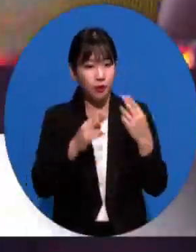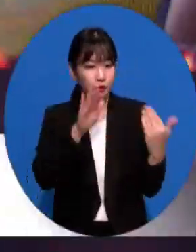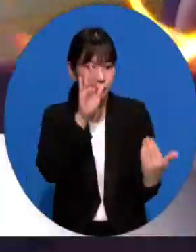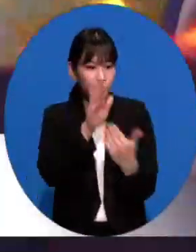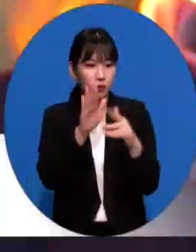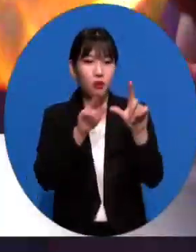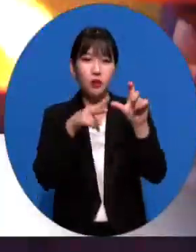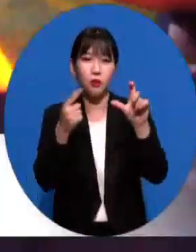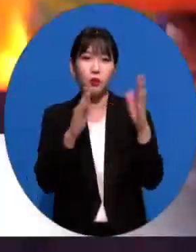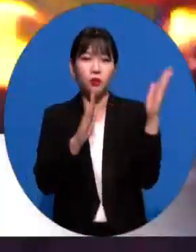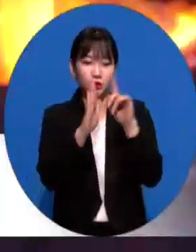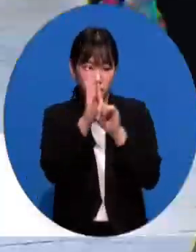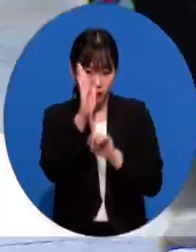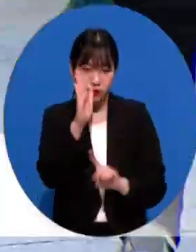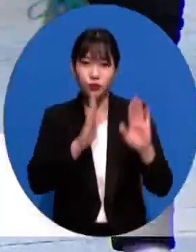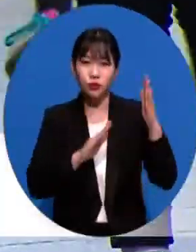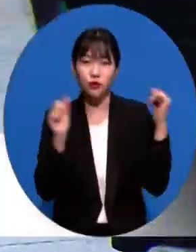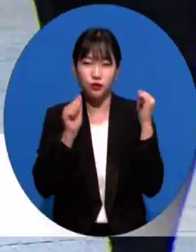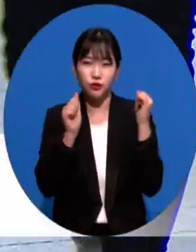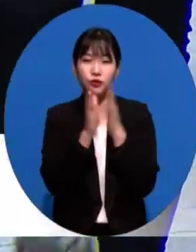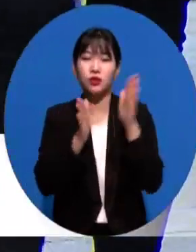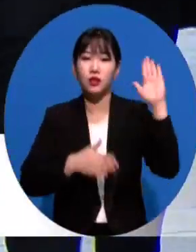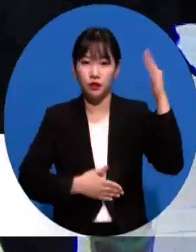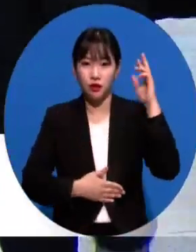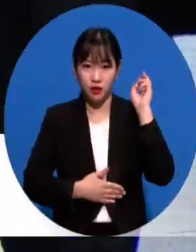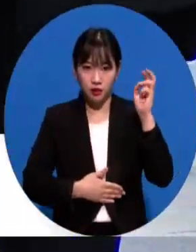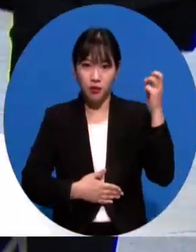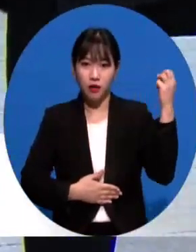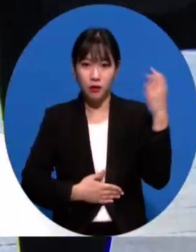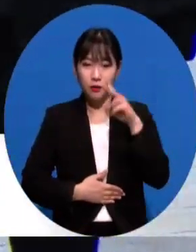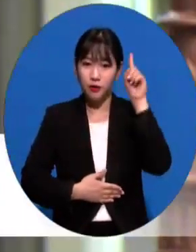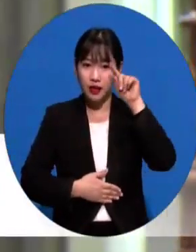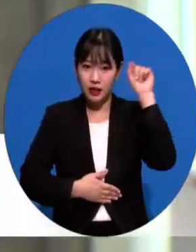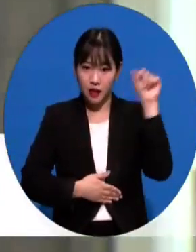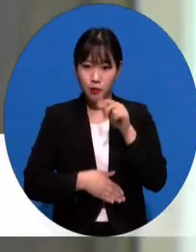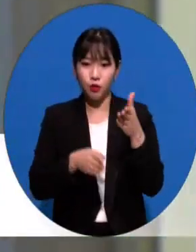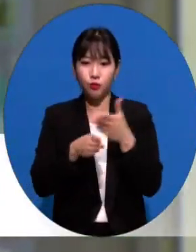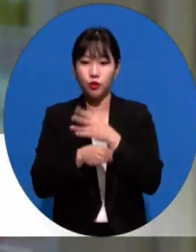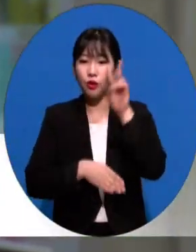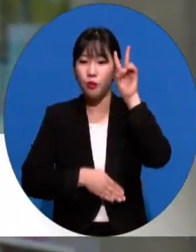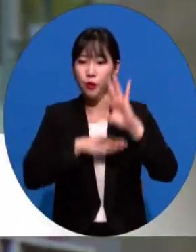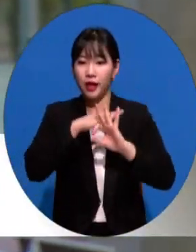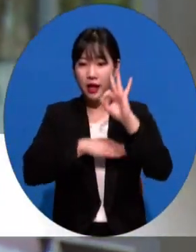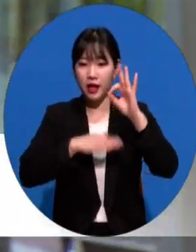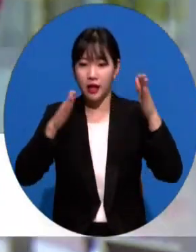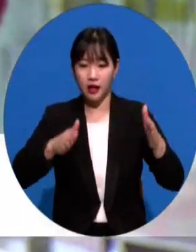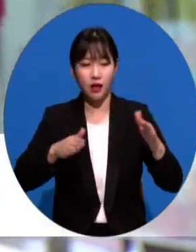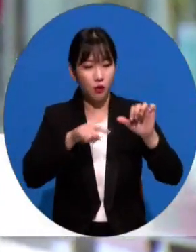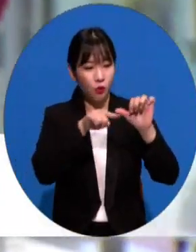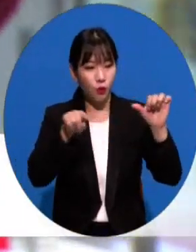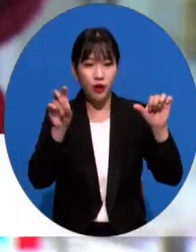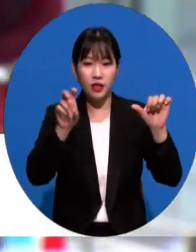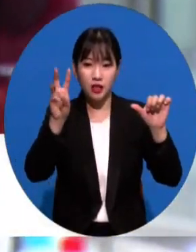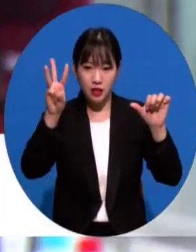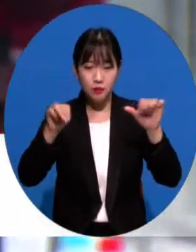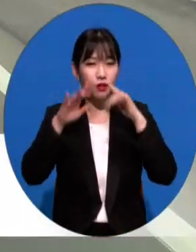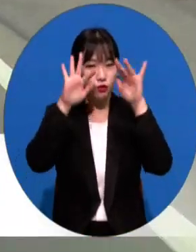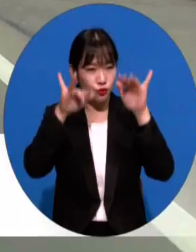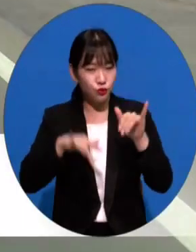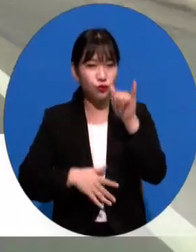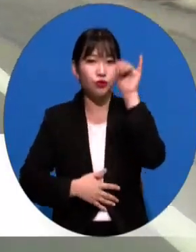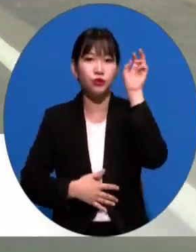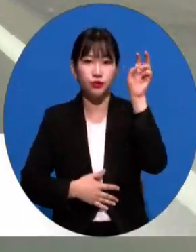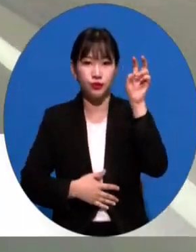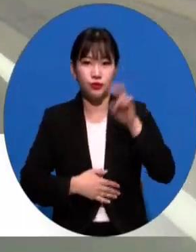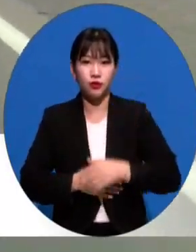15도 가량 기온이 떨어지면서 추위가 찾아오겠고 내일 새벽부터 모레 오전까지 5~20cm의 눈이 내리고